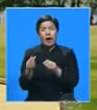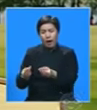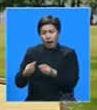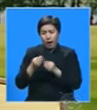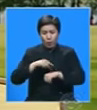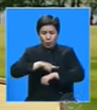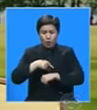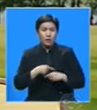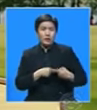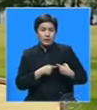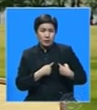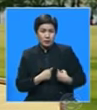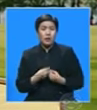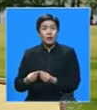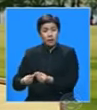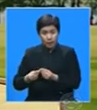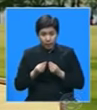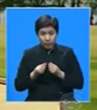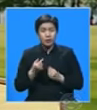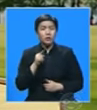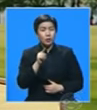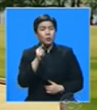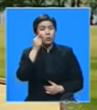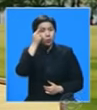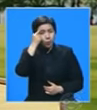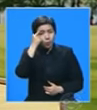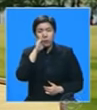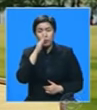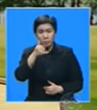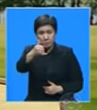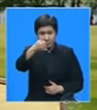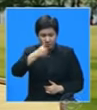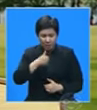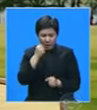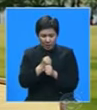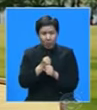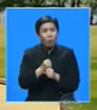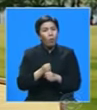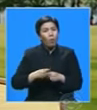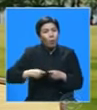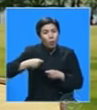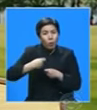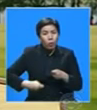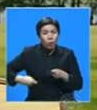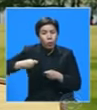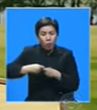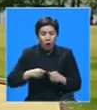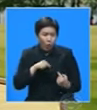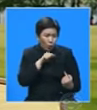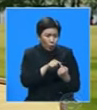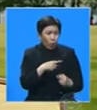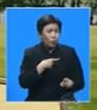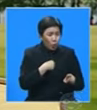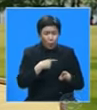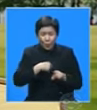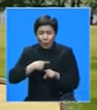าให้กำลังใจกันนะครับท่านจะรู้เองว่าถ้าท่านต้องมาทำตรงนี้ท่านจะรู้ว่าไม่ง่ายหรอกนะครับที่จะทำให้ถูกอกถูกใจคนทุกคนไม่